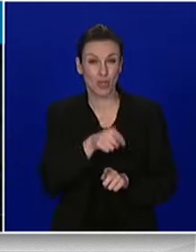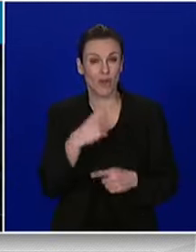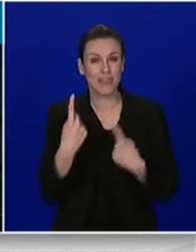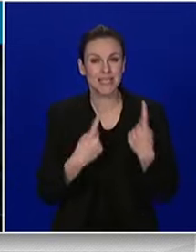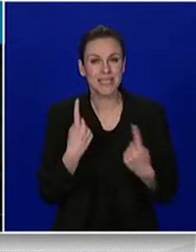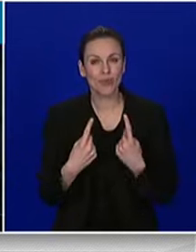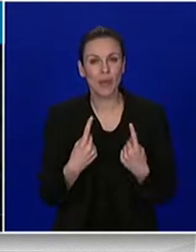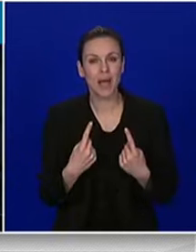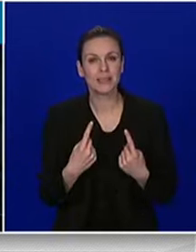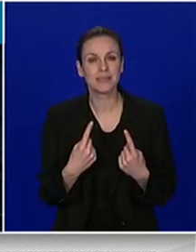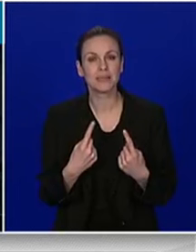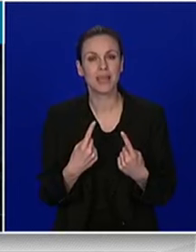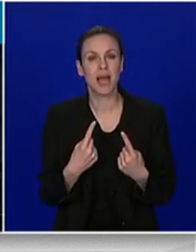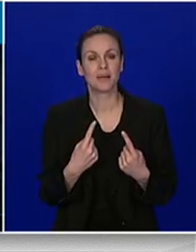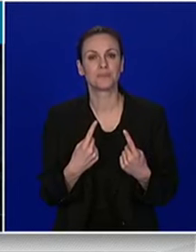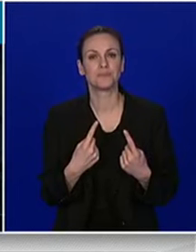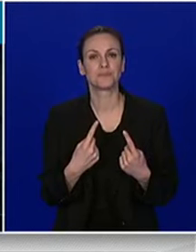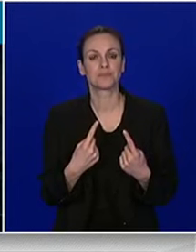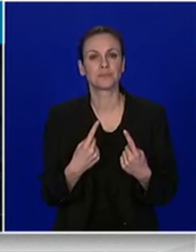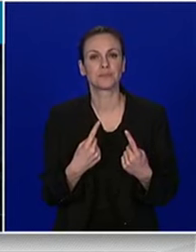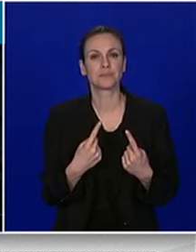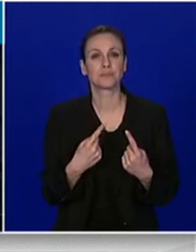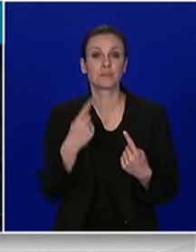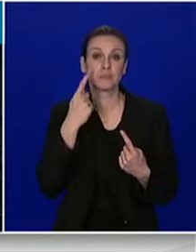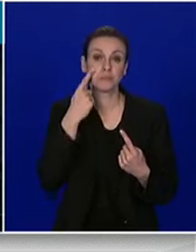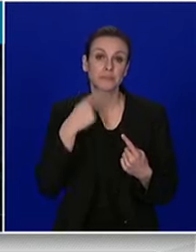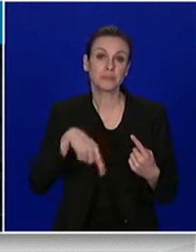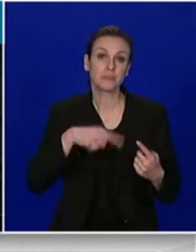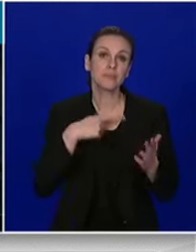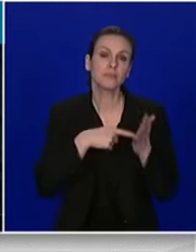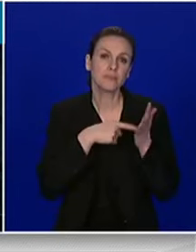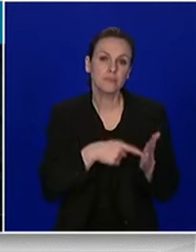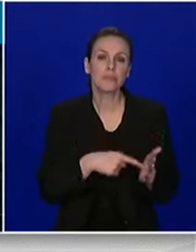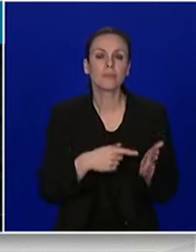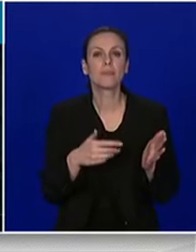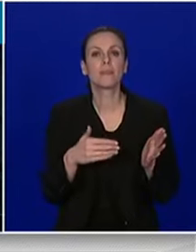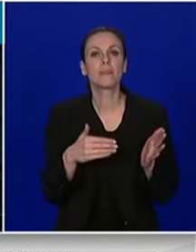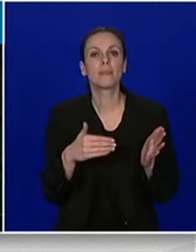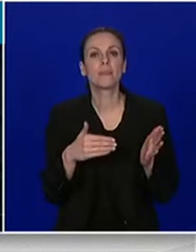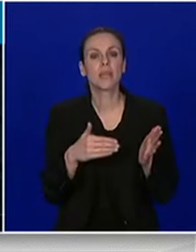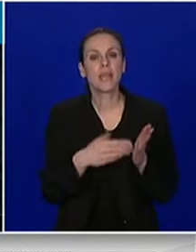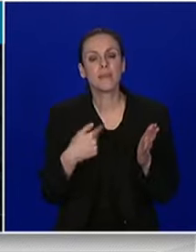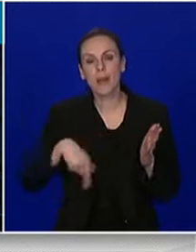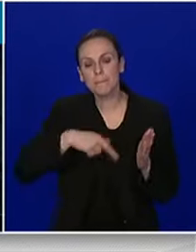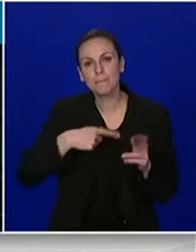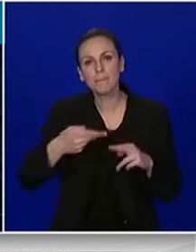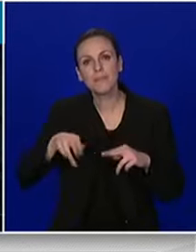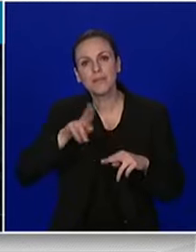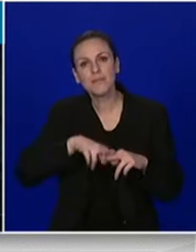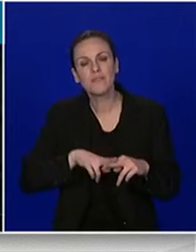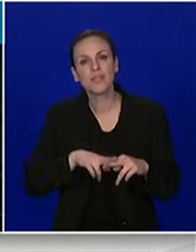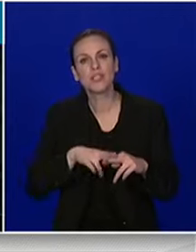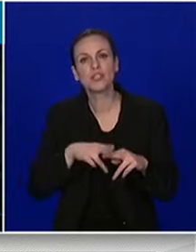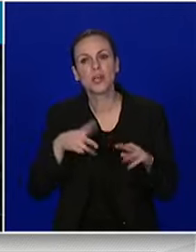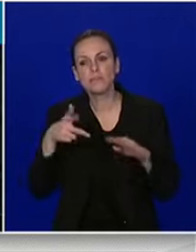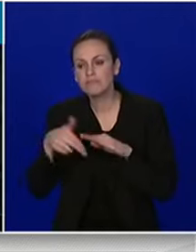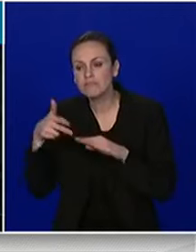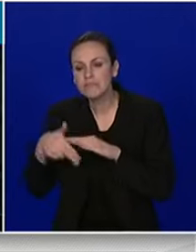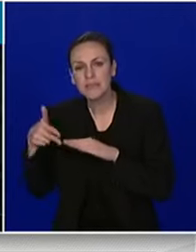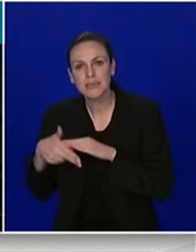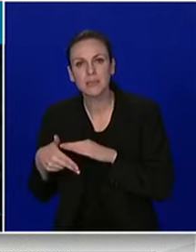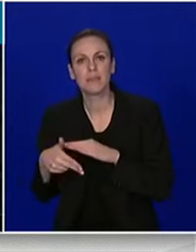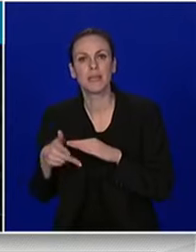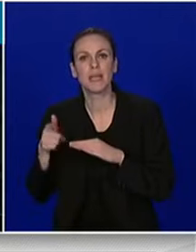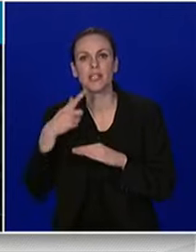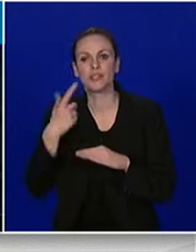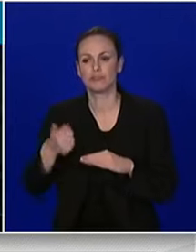situacije nam očito ukazuju na nužnost pojačanog preventivnog djelovanja